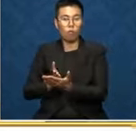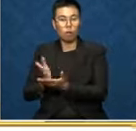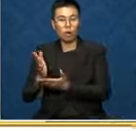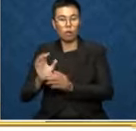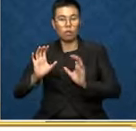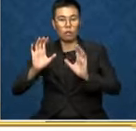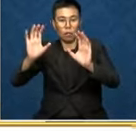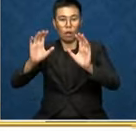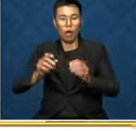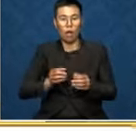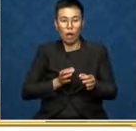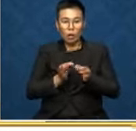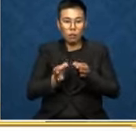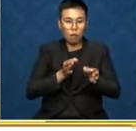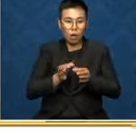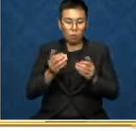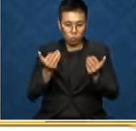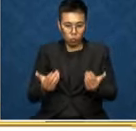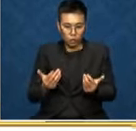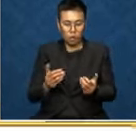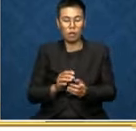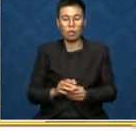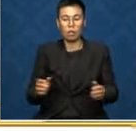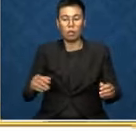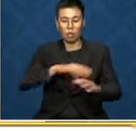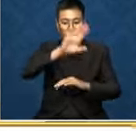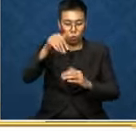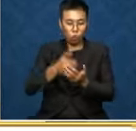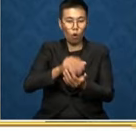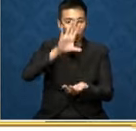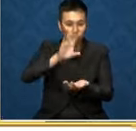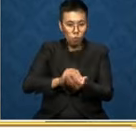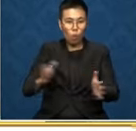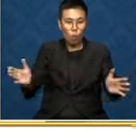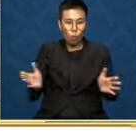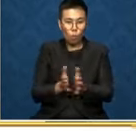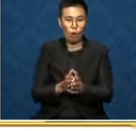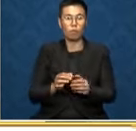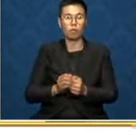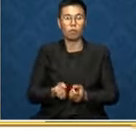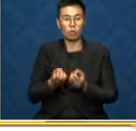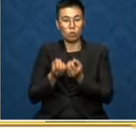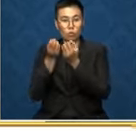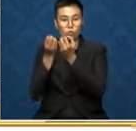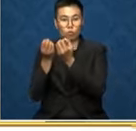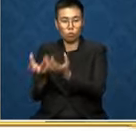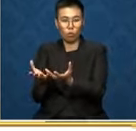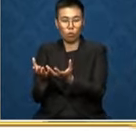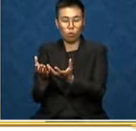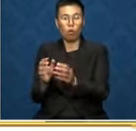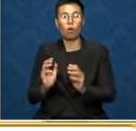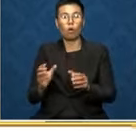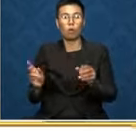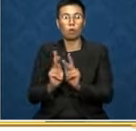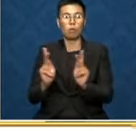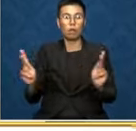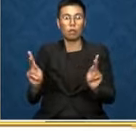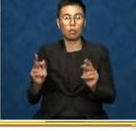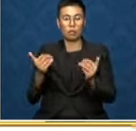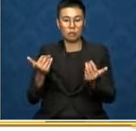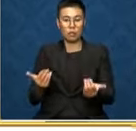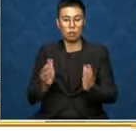อย่างกว้างขวางในวันนี้ควรจะถูกรวบรวมส่งไปยังรัฐบาลค่ะเพื่อส่งต่อไปยังคณะกรรมการประชามติซึ่งขณะนี้มีการ